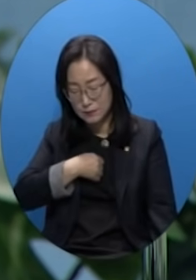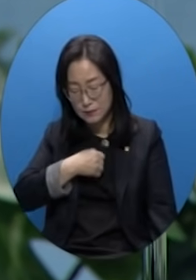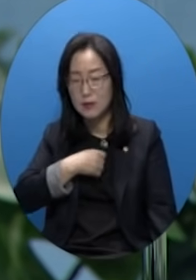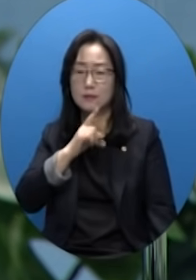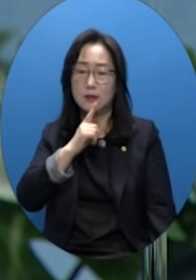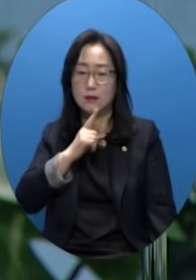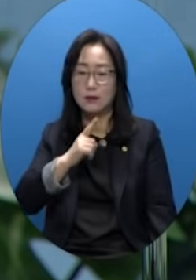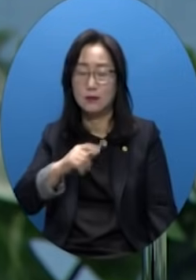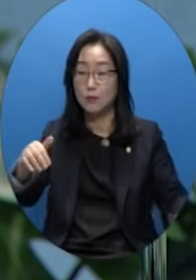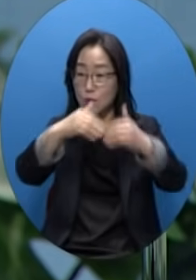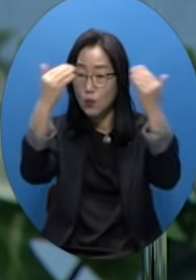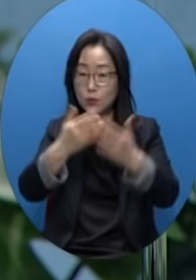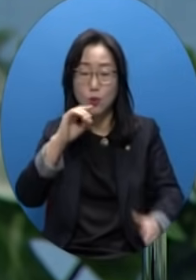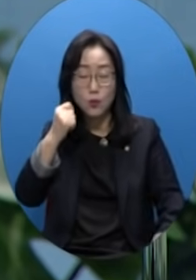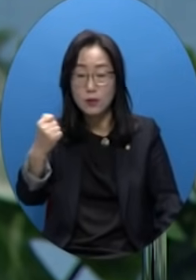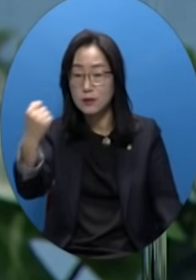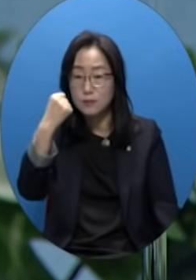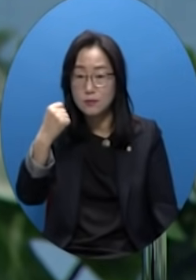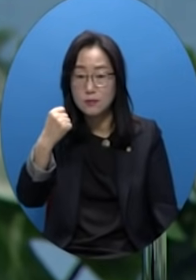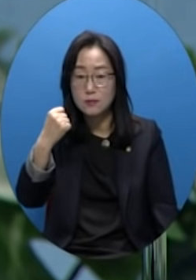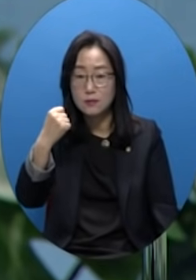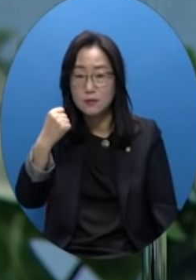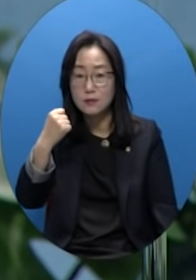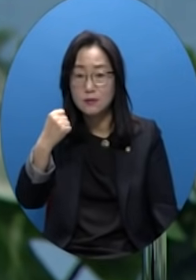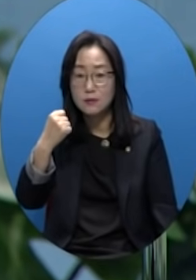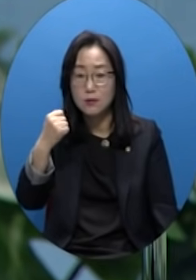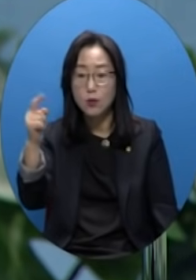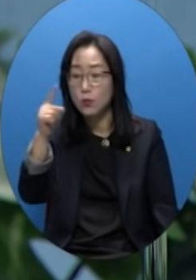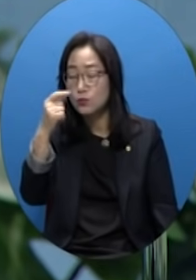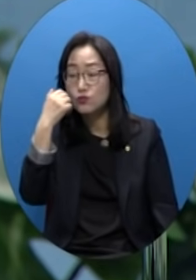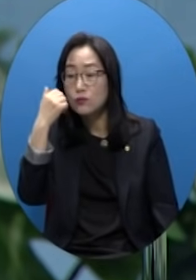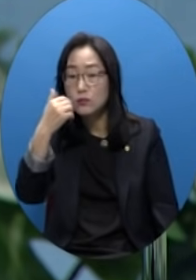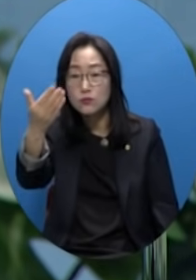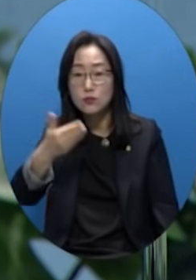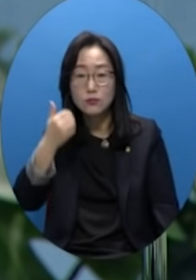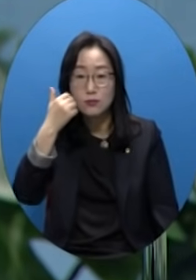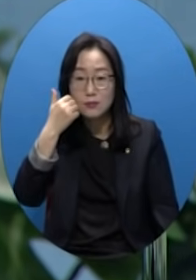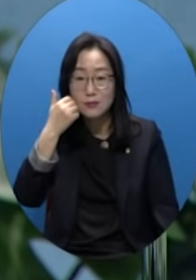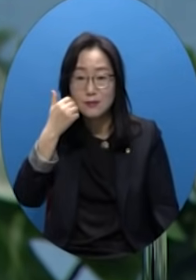모든 어려움을 이겨낼 힘을 우리가 얻어 어디있겠습니까